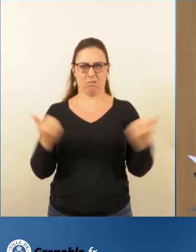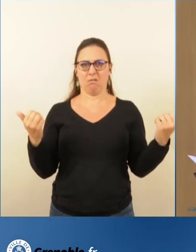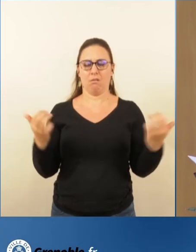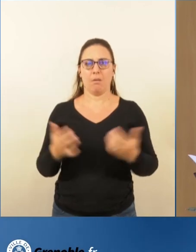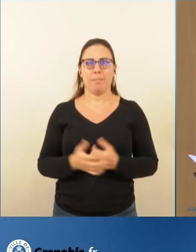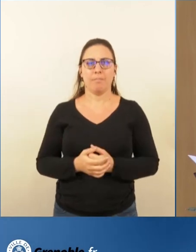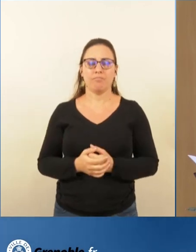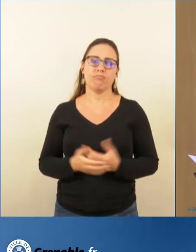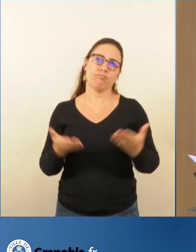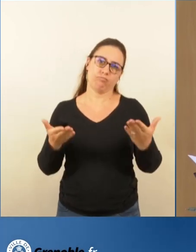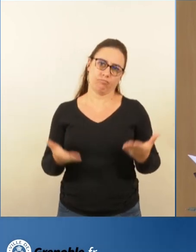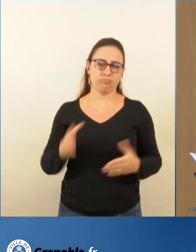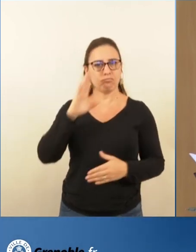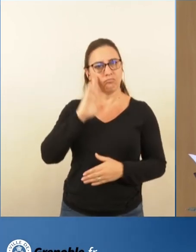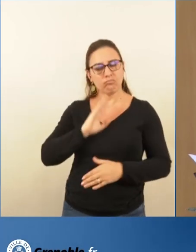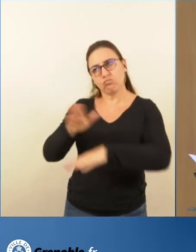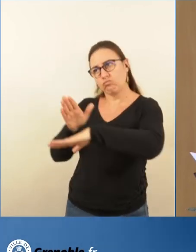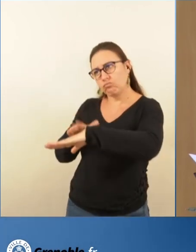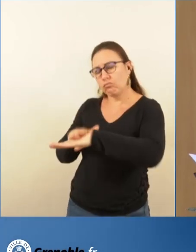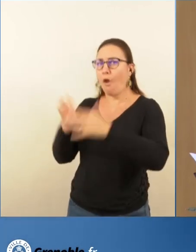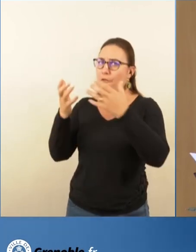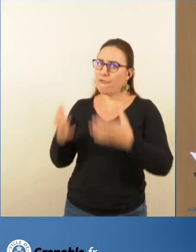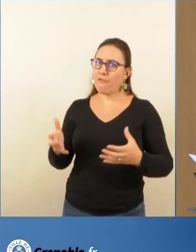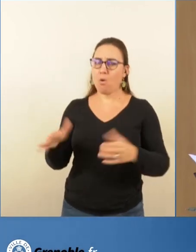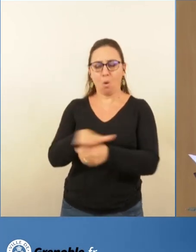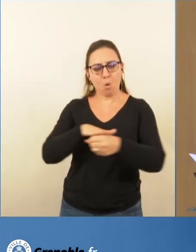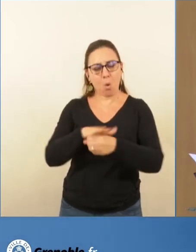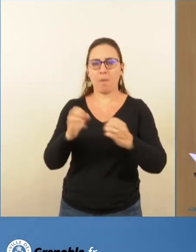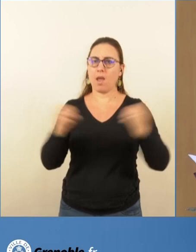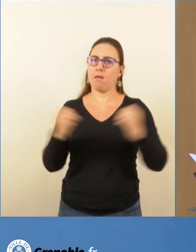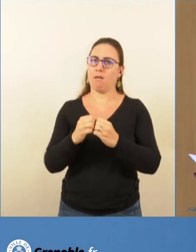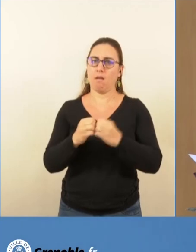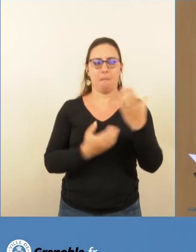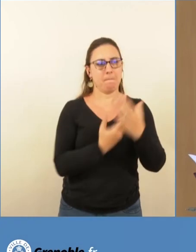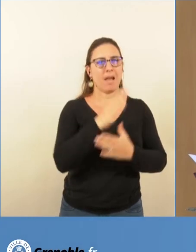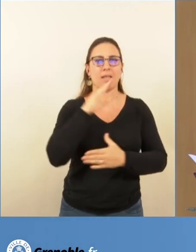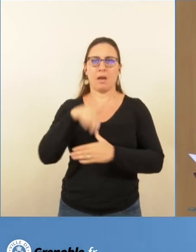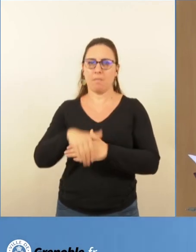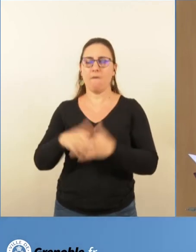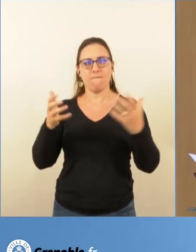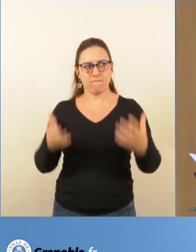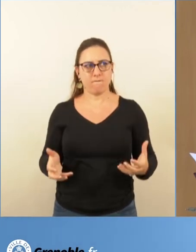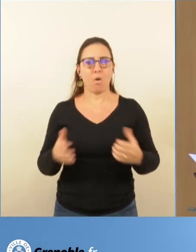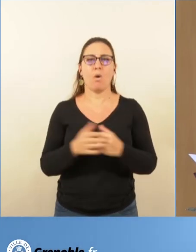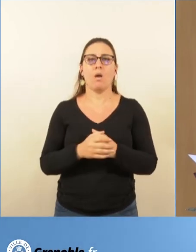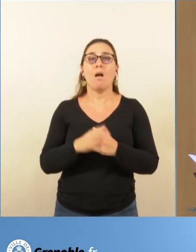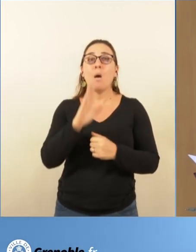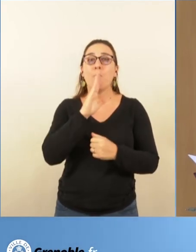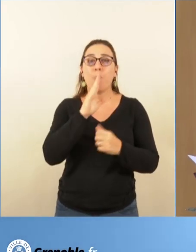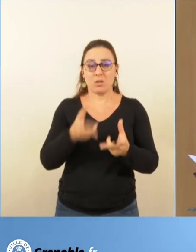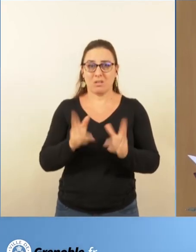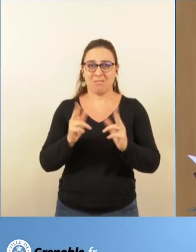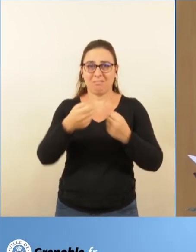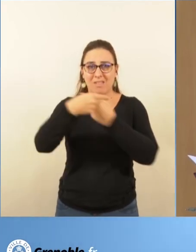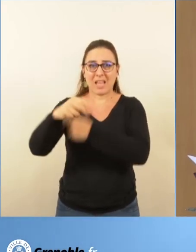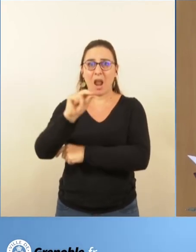nous vous demandons donc de rendre à nouveau totalement gratuit l'accueil périscolaire qui dans les cas du méridien représente 30%